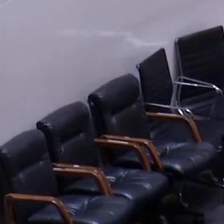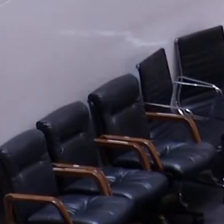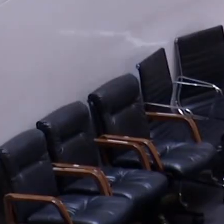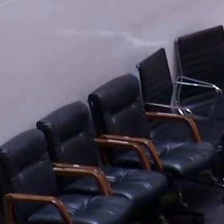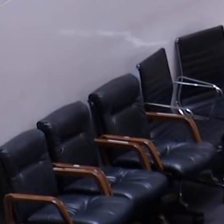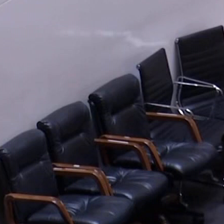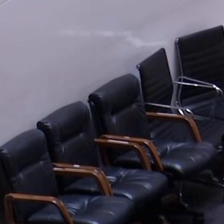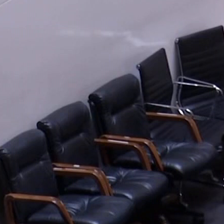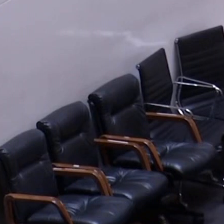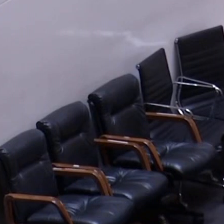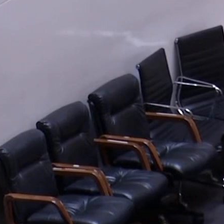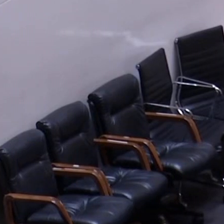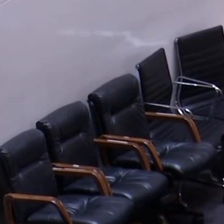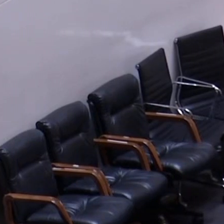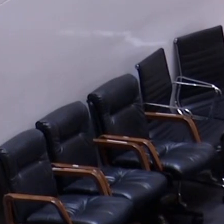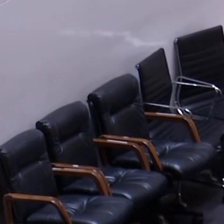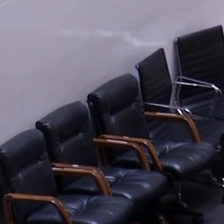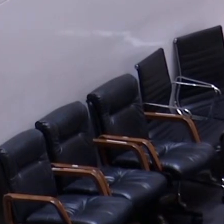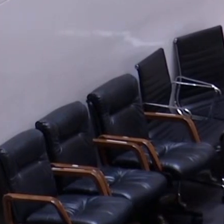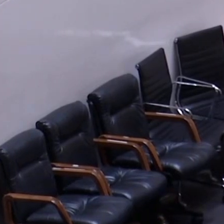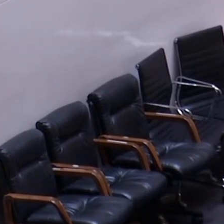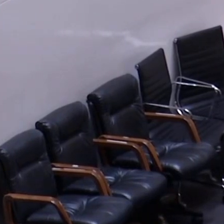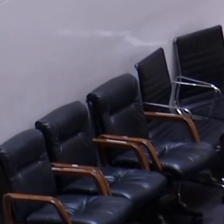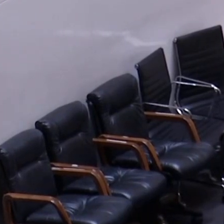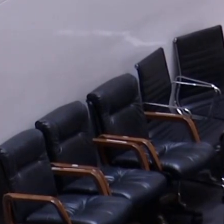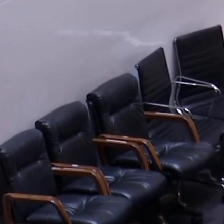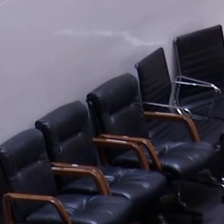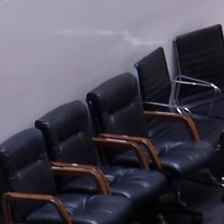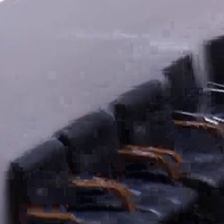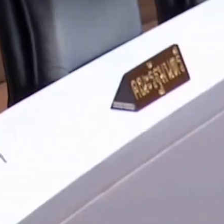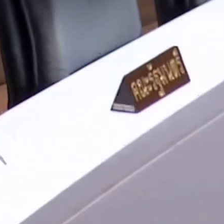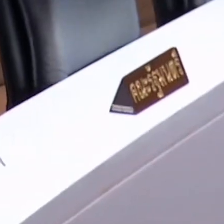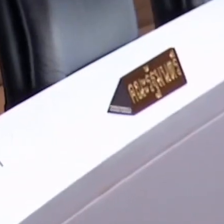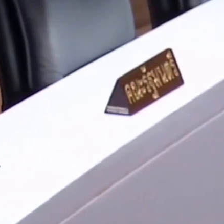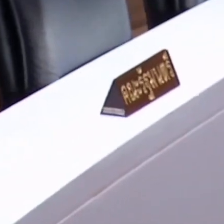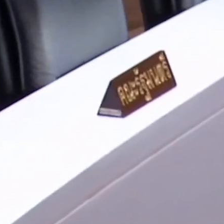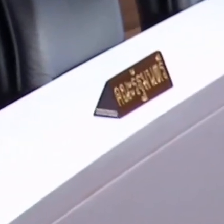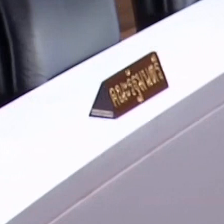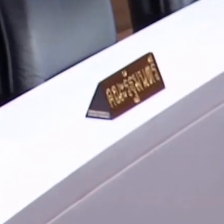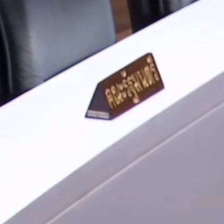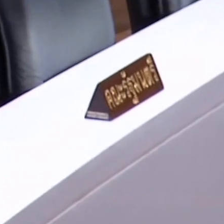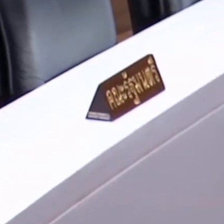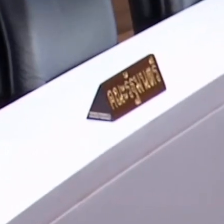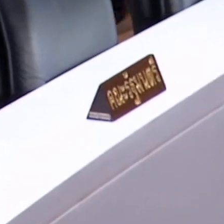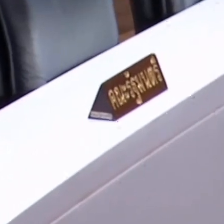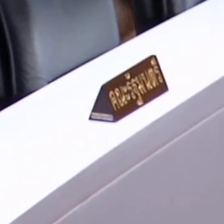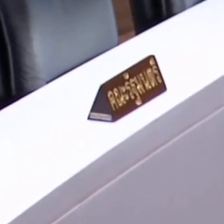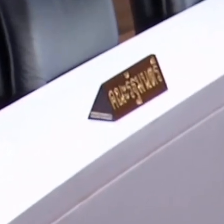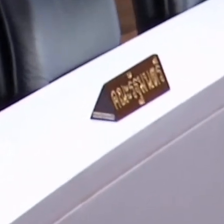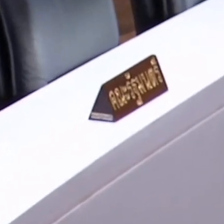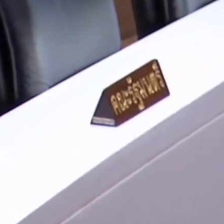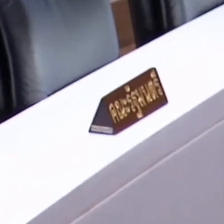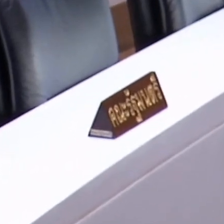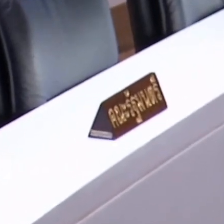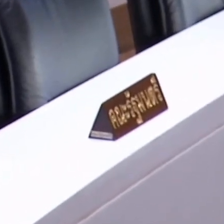ท่านท่านรัฐมนตรีช่วยว่าการกระทรวงการคลังท่านลุกขึ้นชี้แจงนะครับประเด็นกองทุนกู้ยืมเพื่อการศึกษาคุณจุลพันธ์บอกว่าเป็นครั้งแรกใน